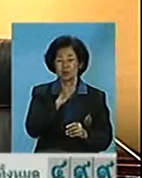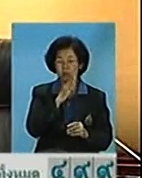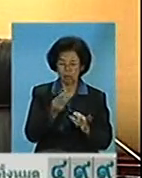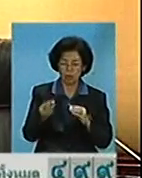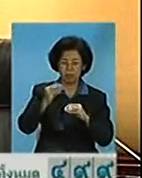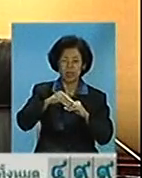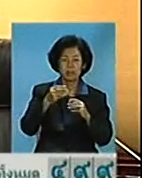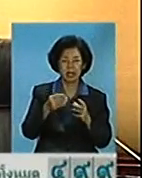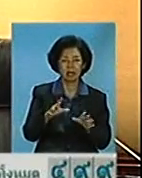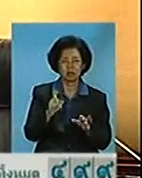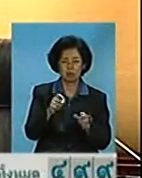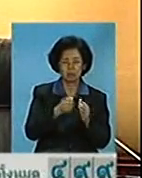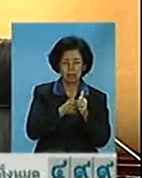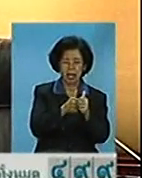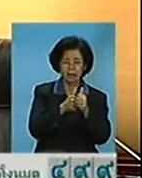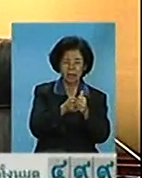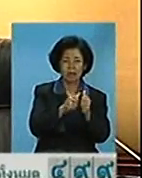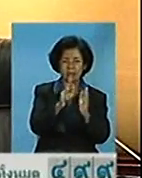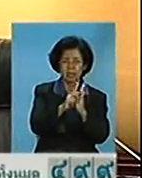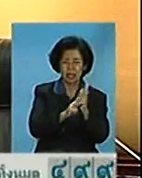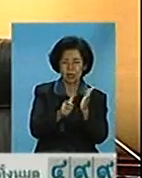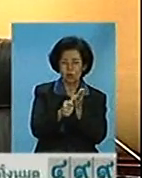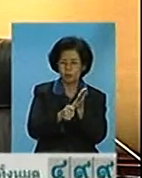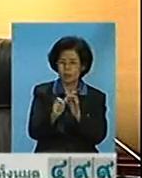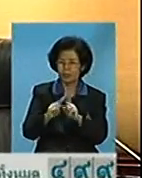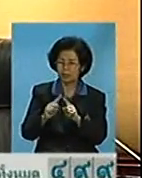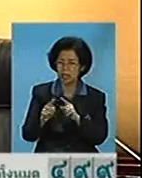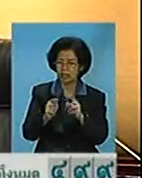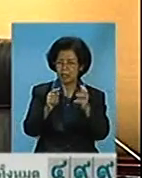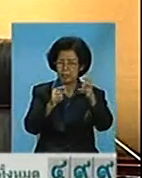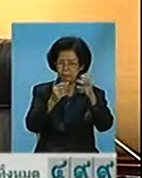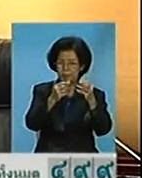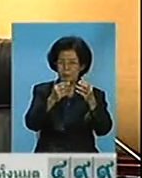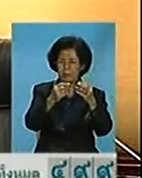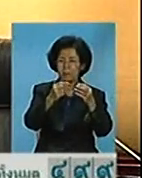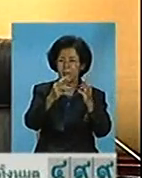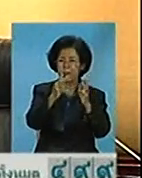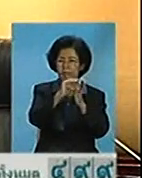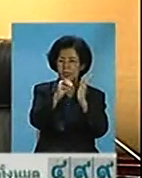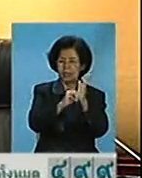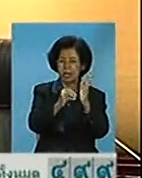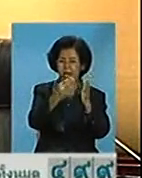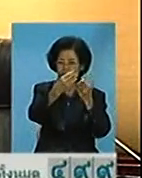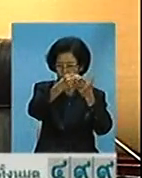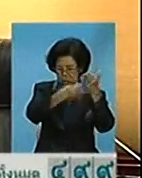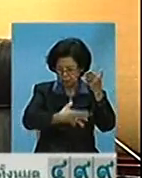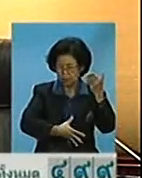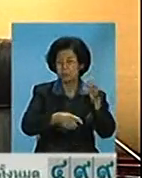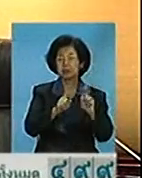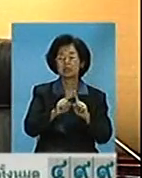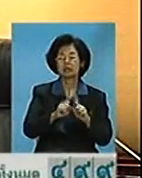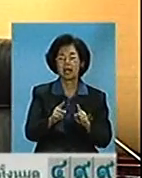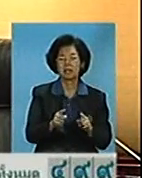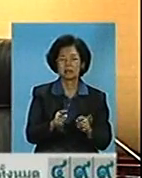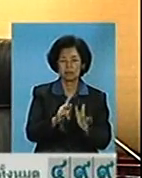ครับก็จะต้องตามไปแก้กฎหมายอีกเยอะหลายๆมาตราที่เกี่ยวเนื่องกันแล้วในทางปฏิบัติเองเท่าที่ฟังจาก